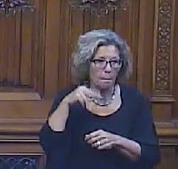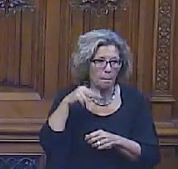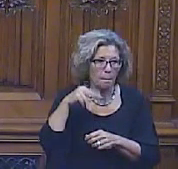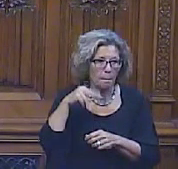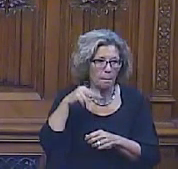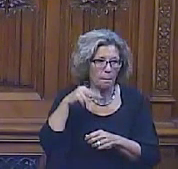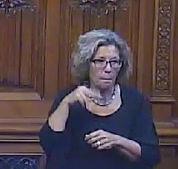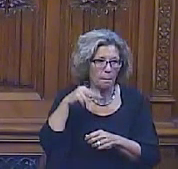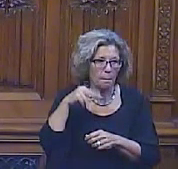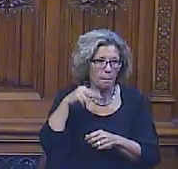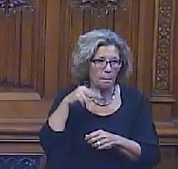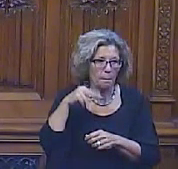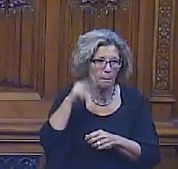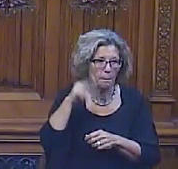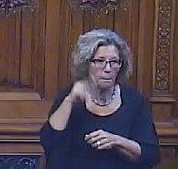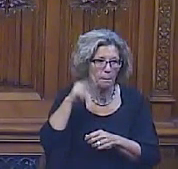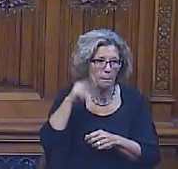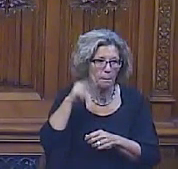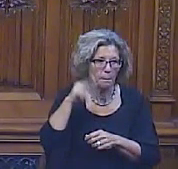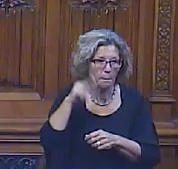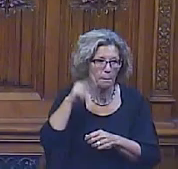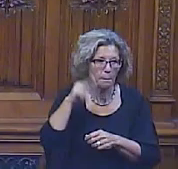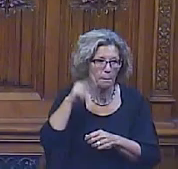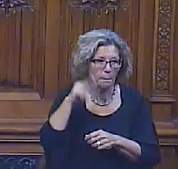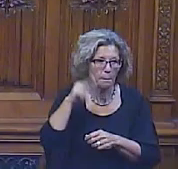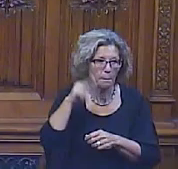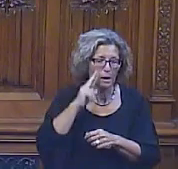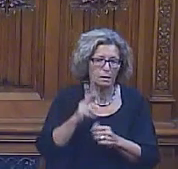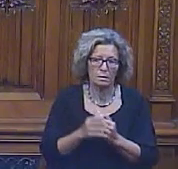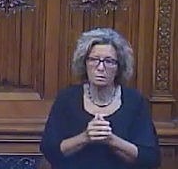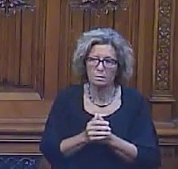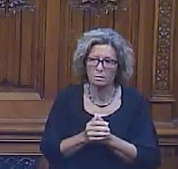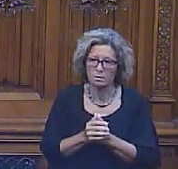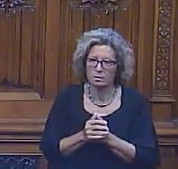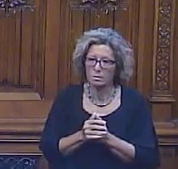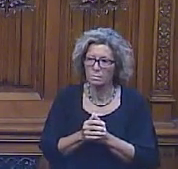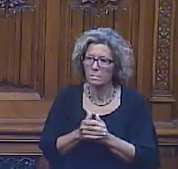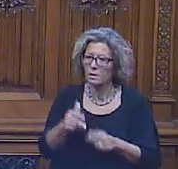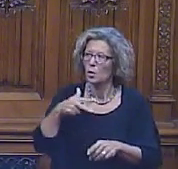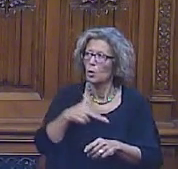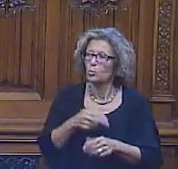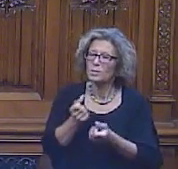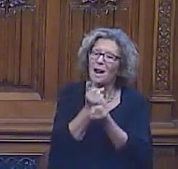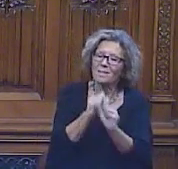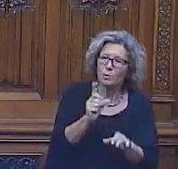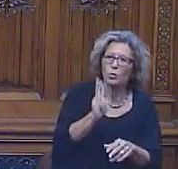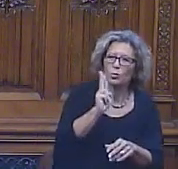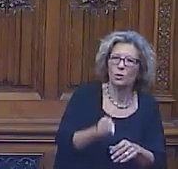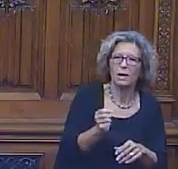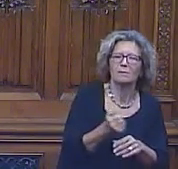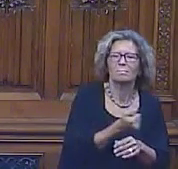Sie allerdings machen könnten, meine Damen und Herren der Sozialdemokratie? Sie könnten Ihre